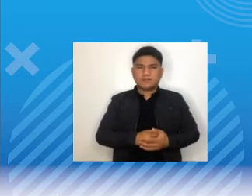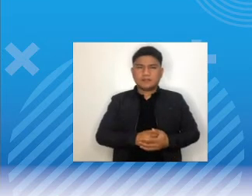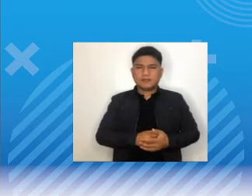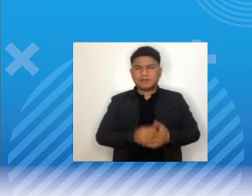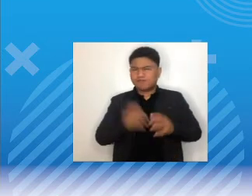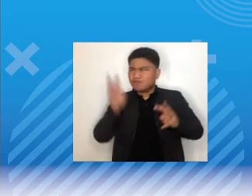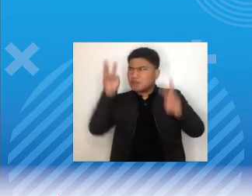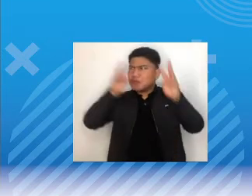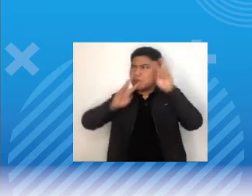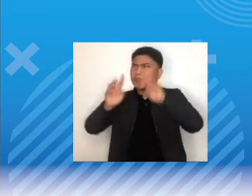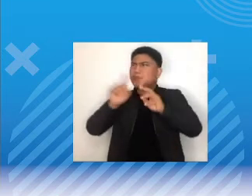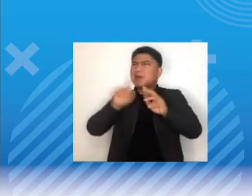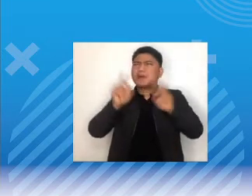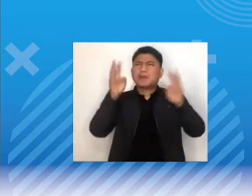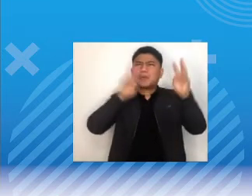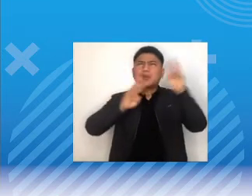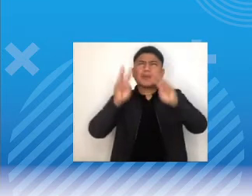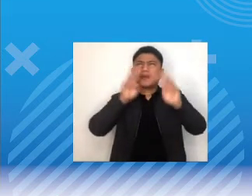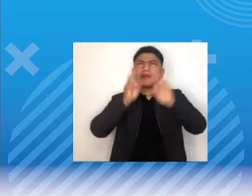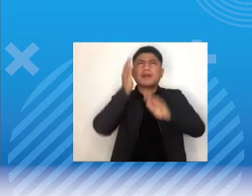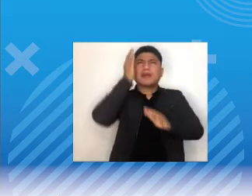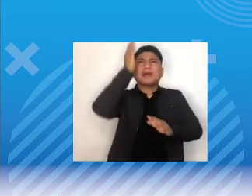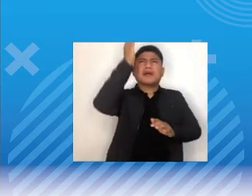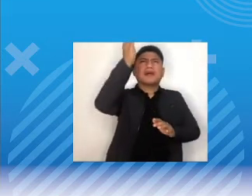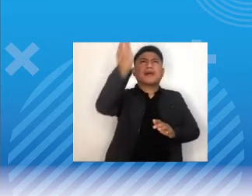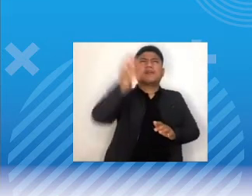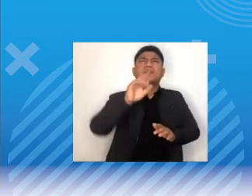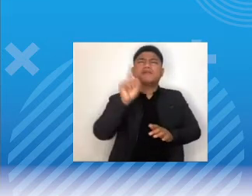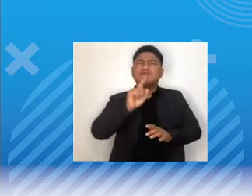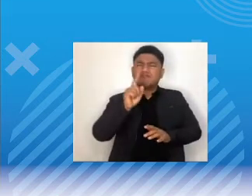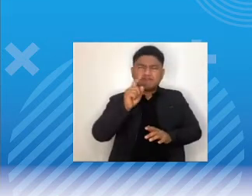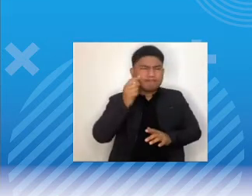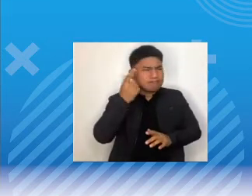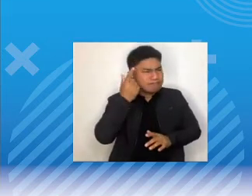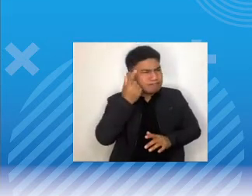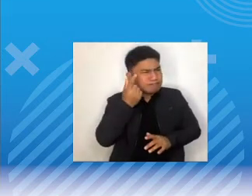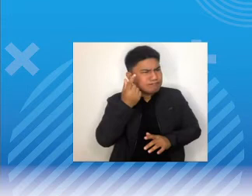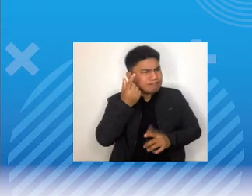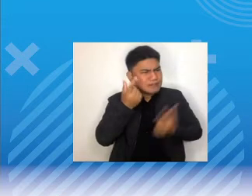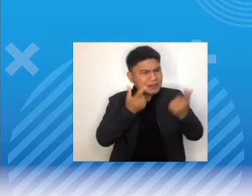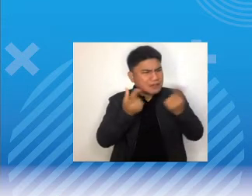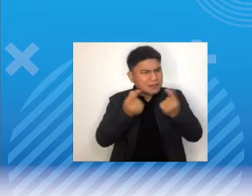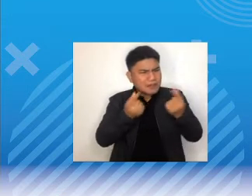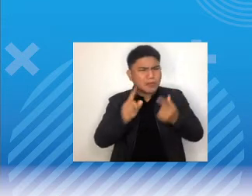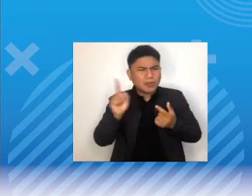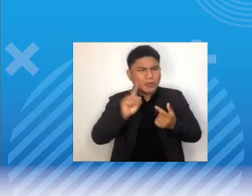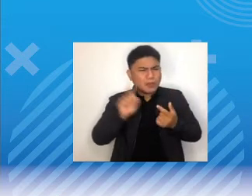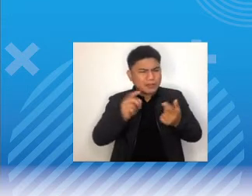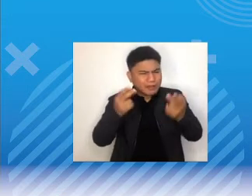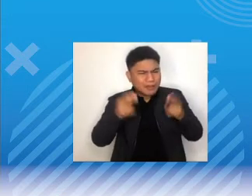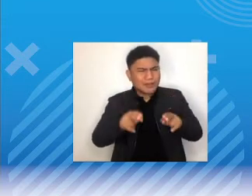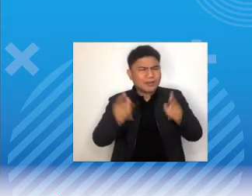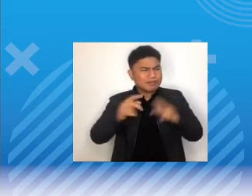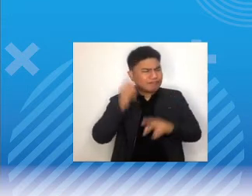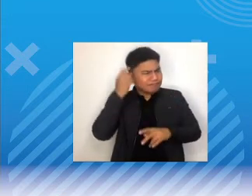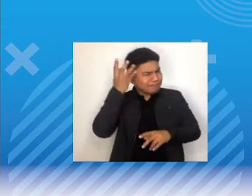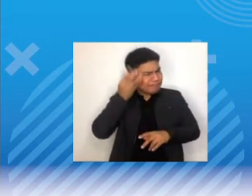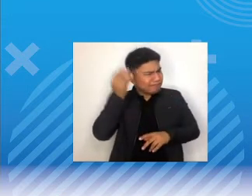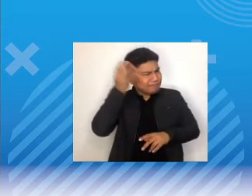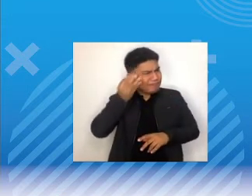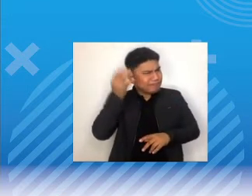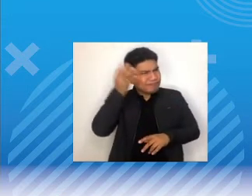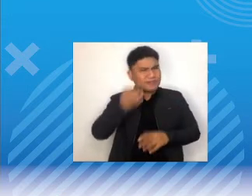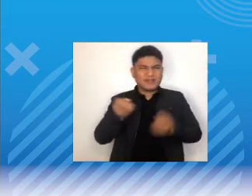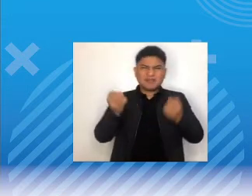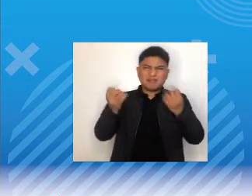sa future, imbis na inaalala kung anong mangyayari, or imbis na inaalala yung dami